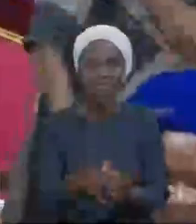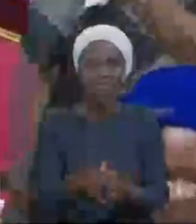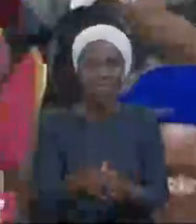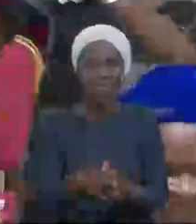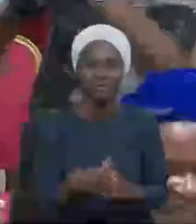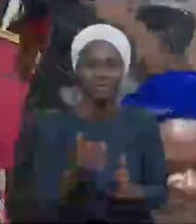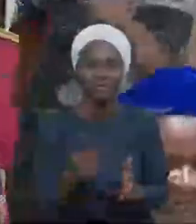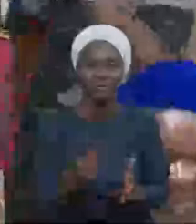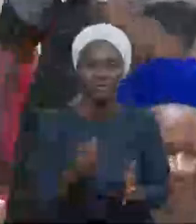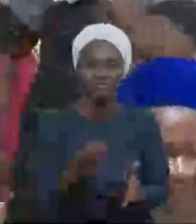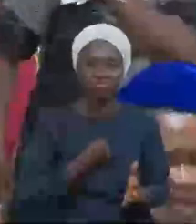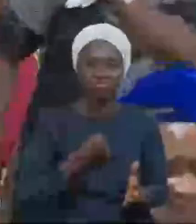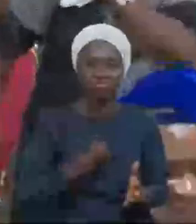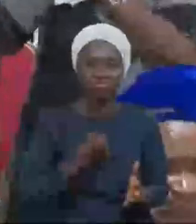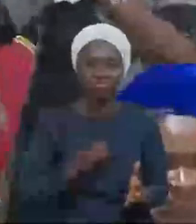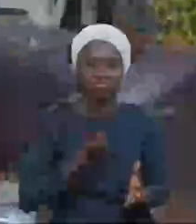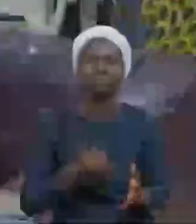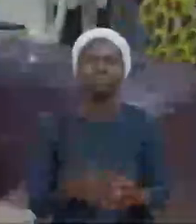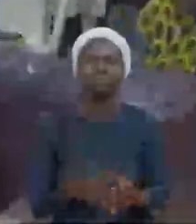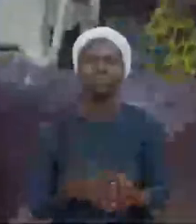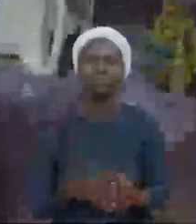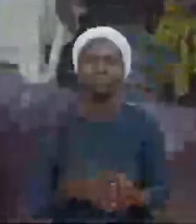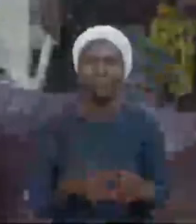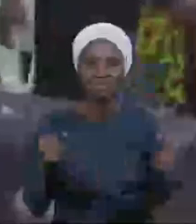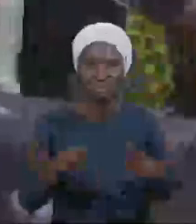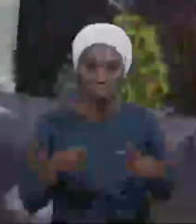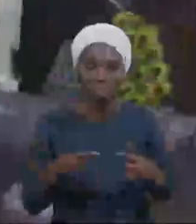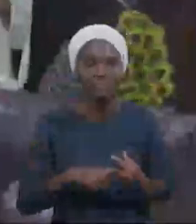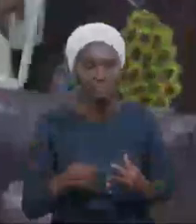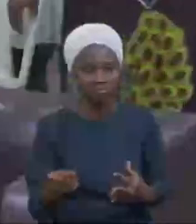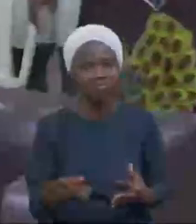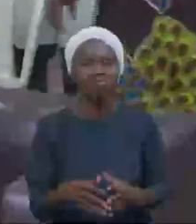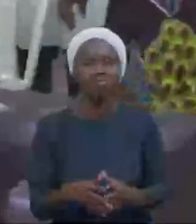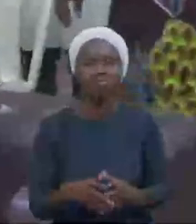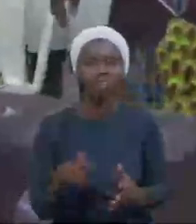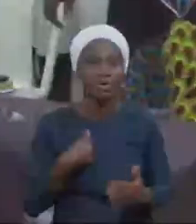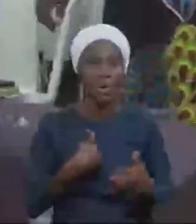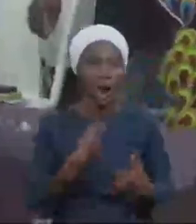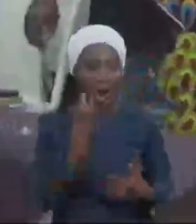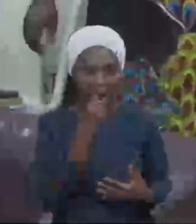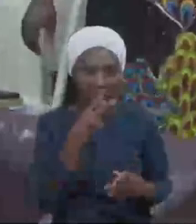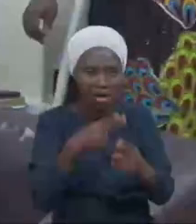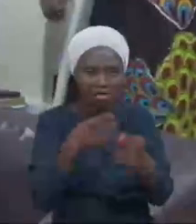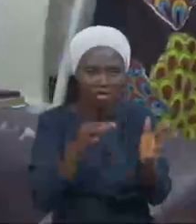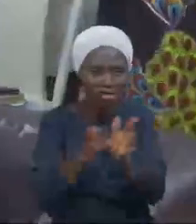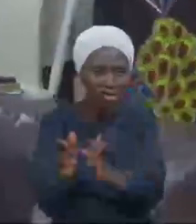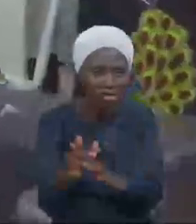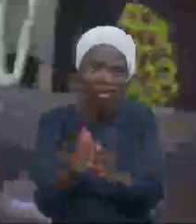cette plaie est partie maintenant. Mentionne le nom de Jésus. Ce nom est au-dessus